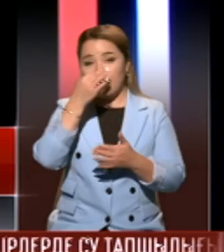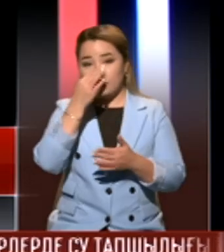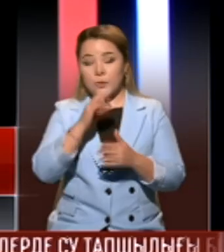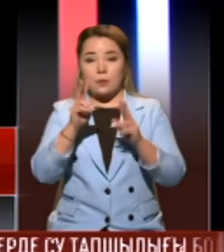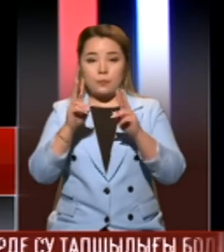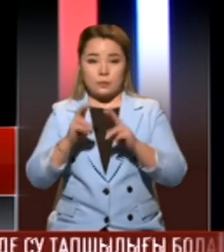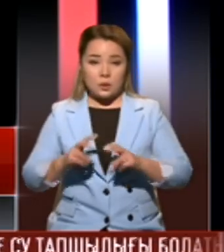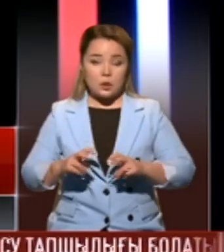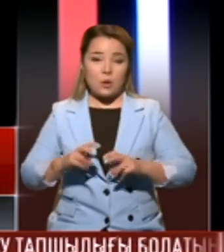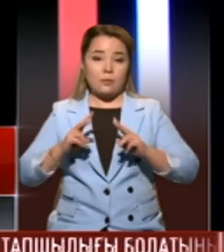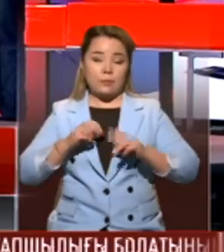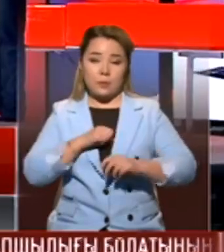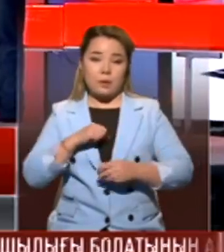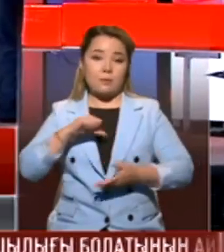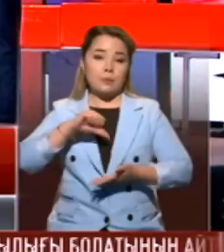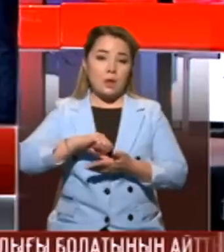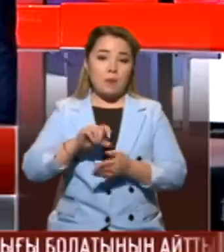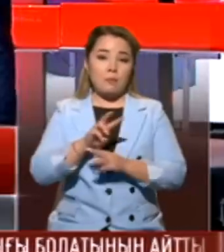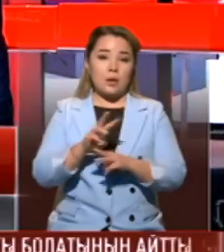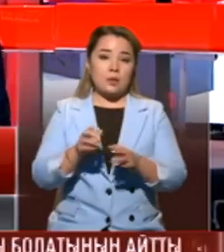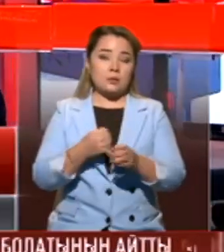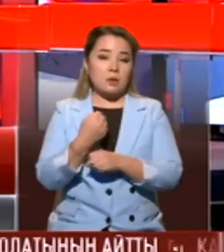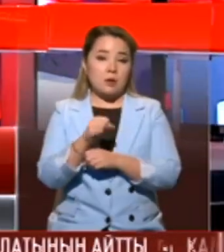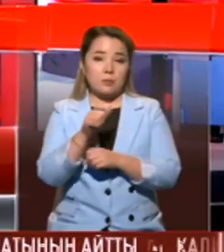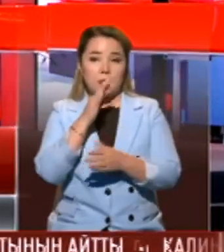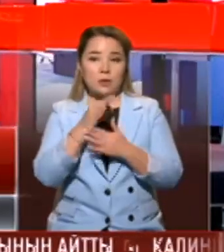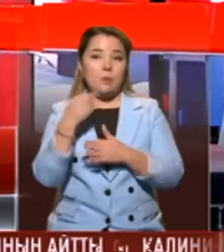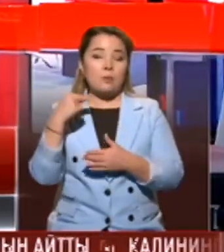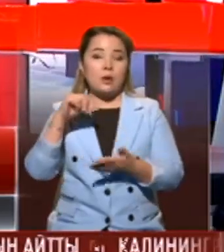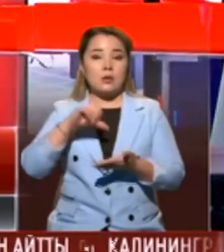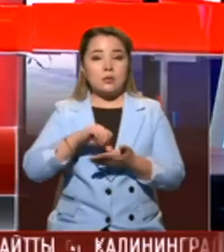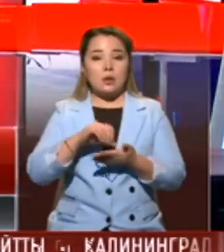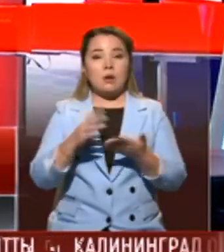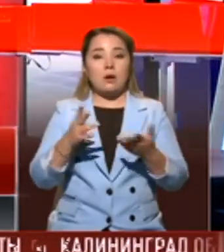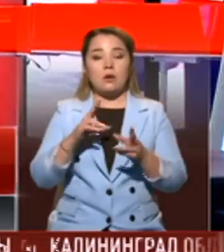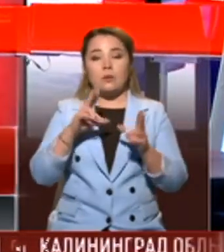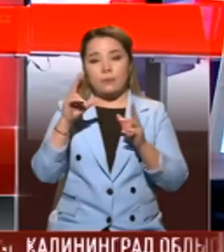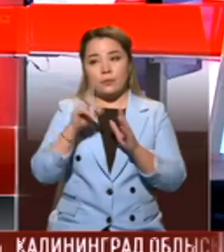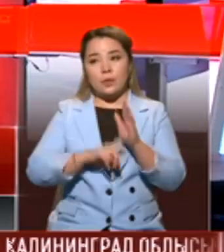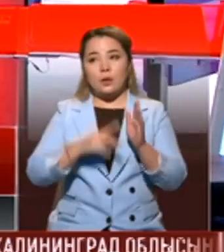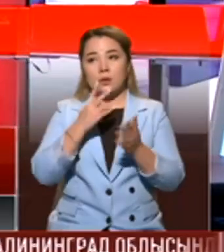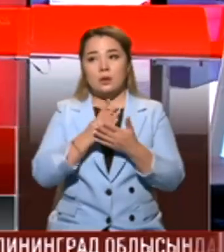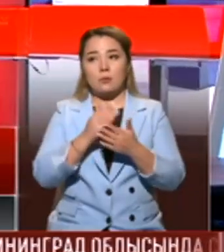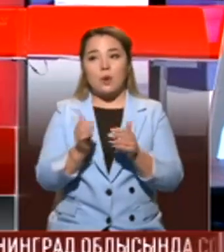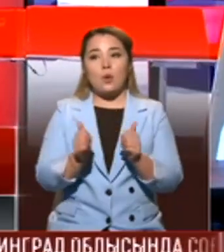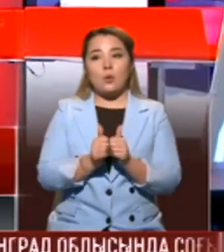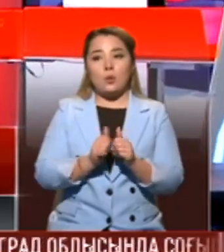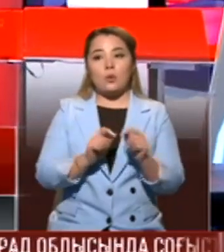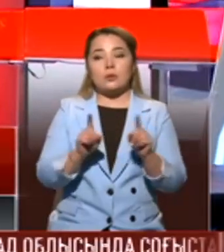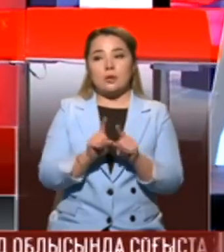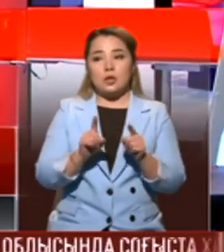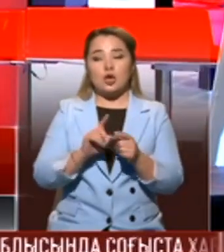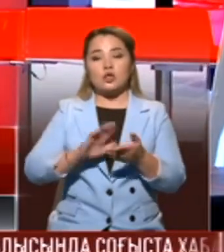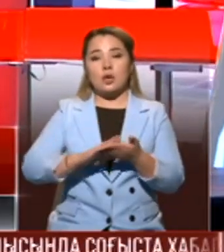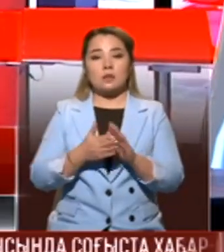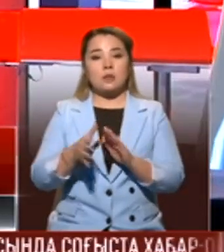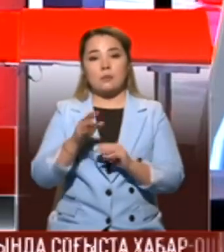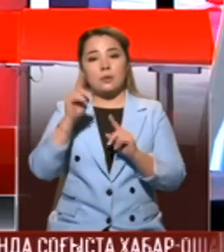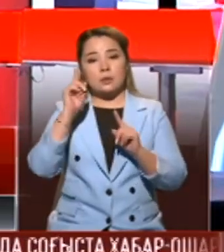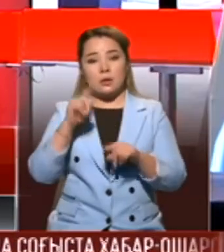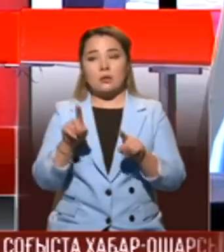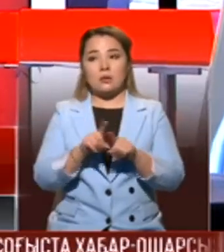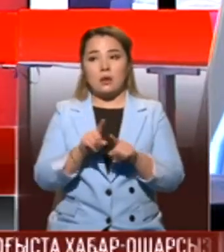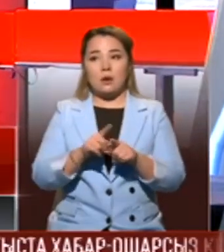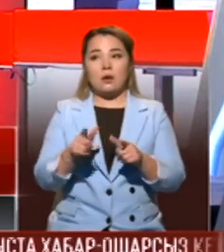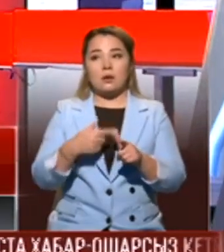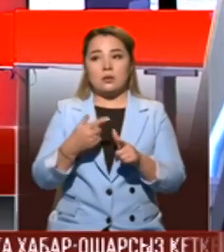қой. Енді ол мәслихатта жеңіске жете алмаған адамның ертең президент болатынына қандай шүбә келтіресіз? Мен көршілестеріміздегі жағдайды бәріңіз білесіздер ғой енді.